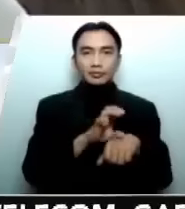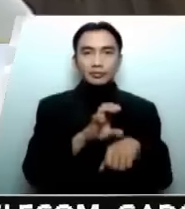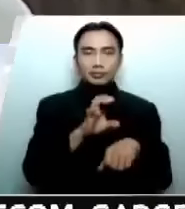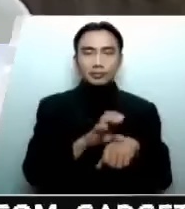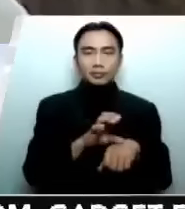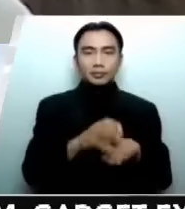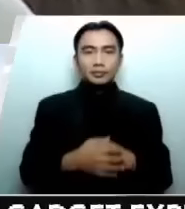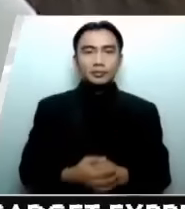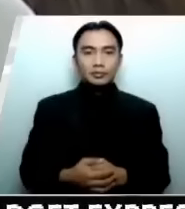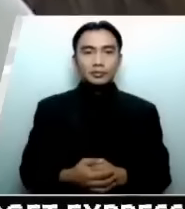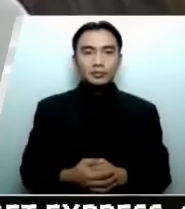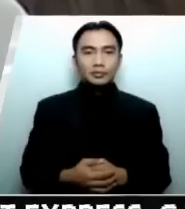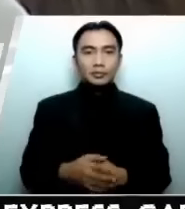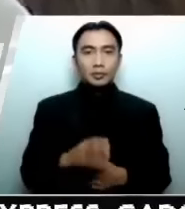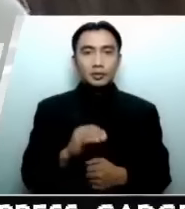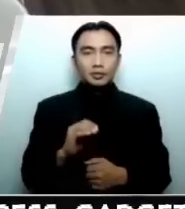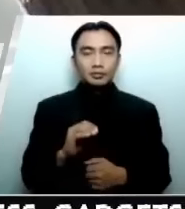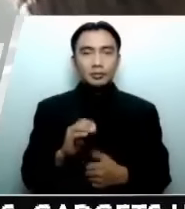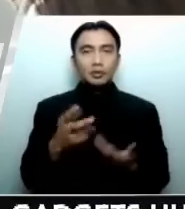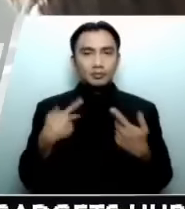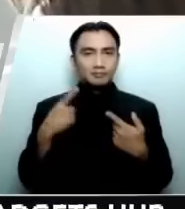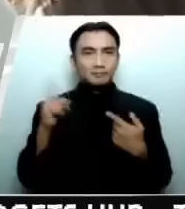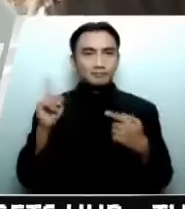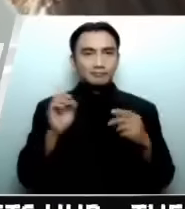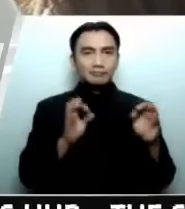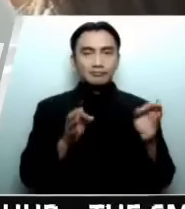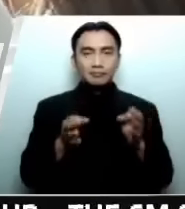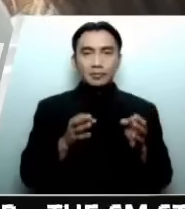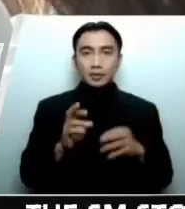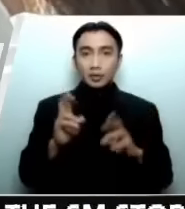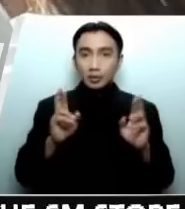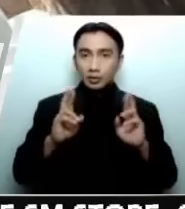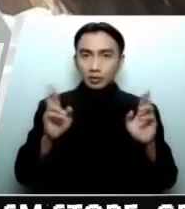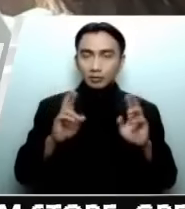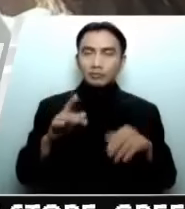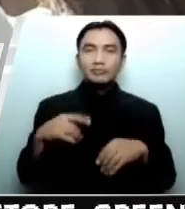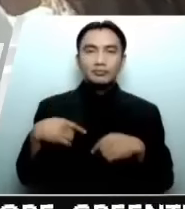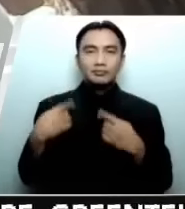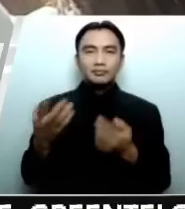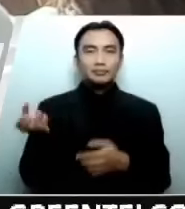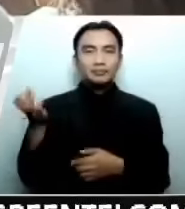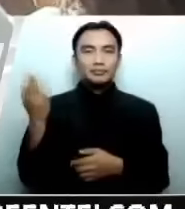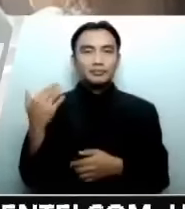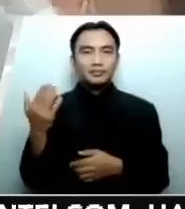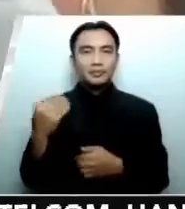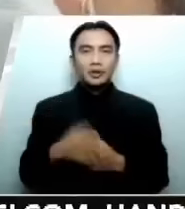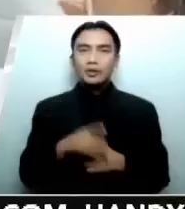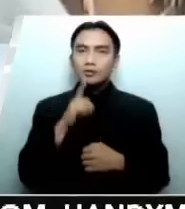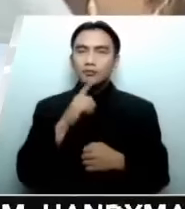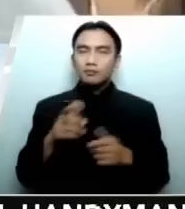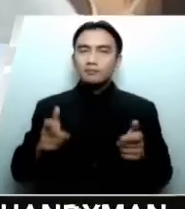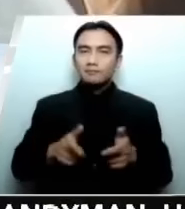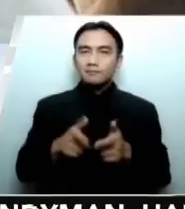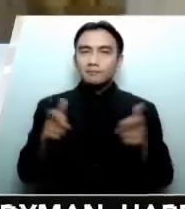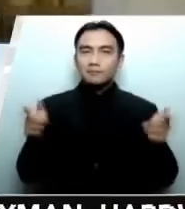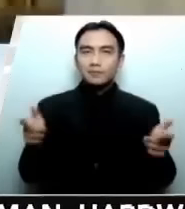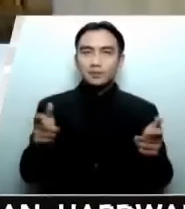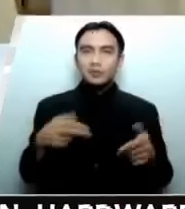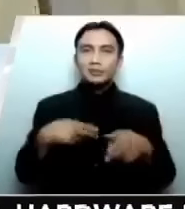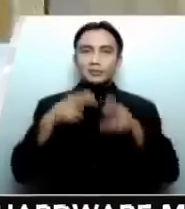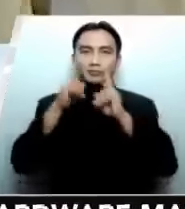Portugal. Matagal na kami nakapaganda pero ibang sitwasyon ngayon. Malaking karangalan itong nangyari